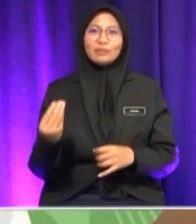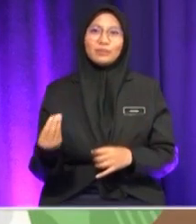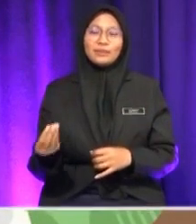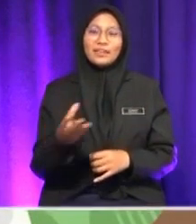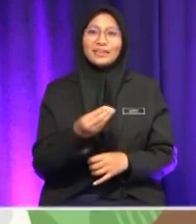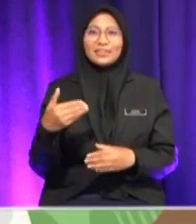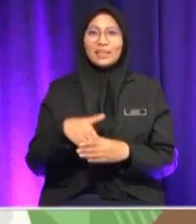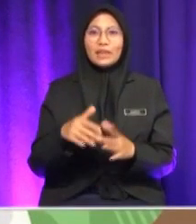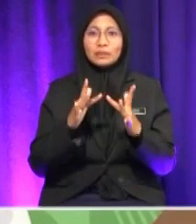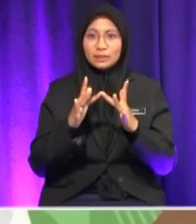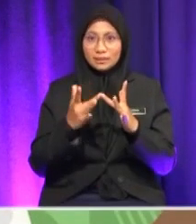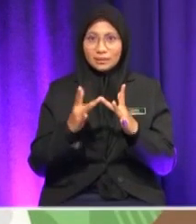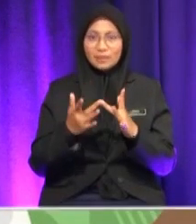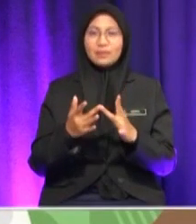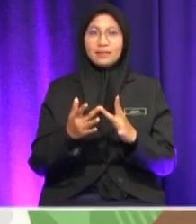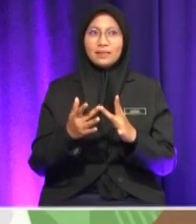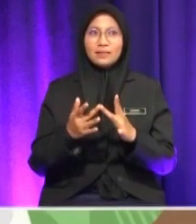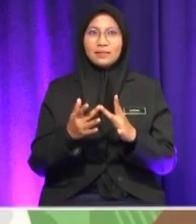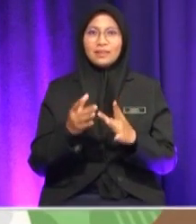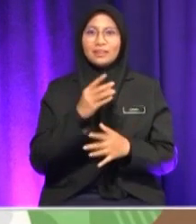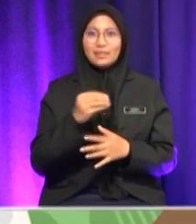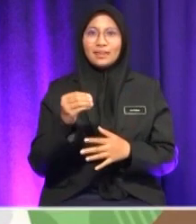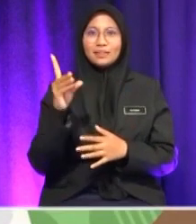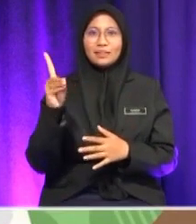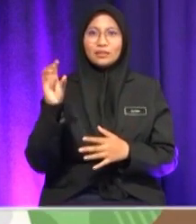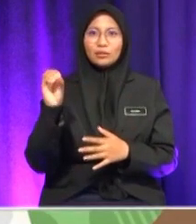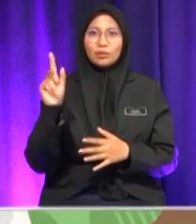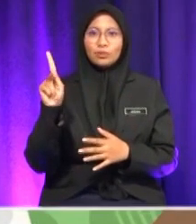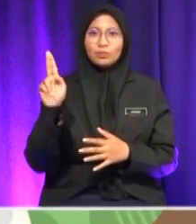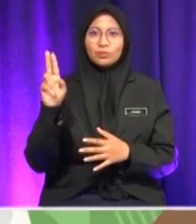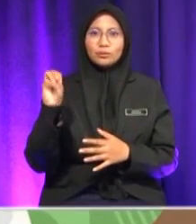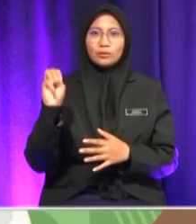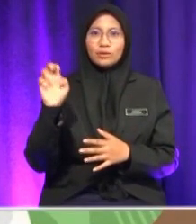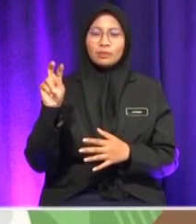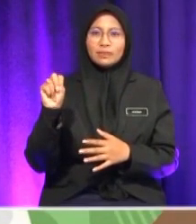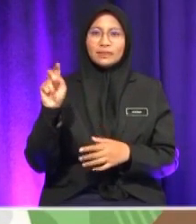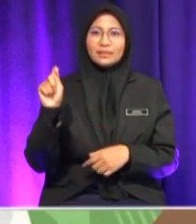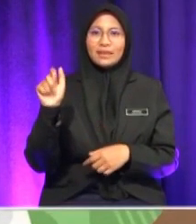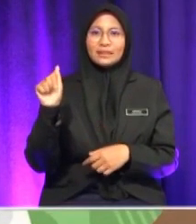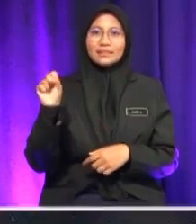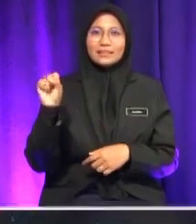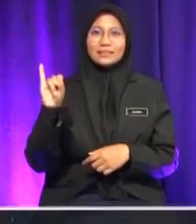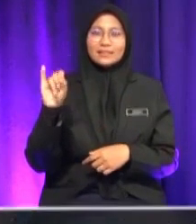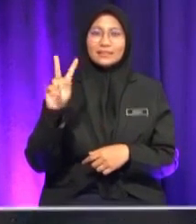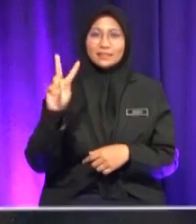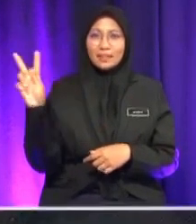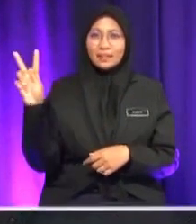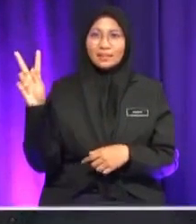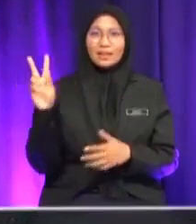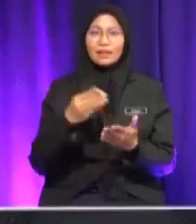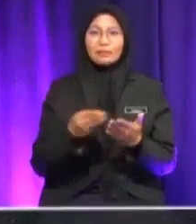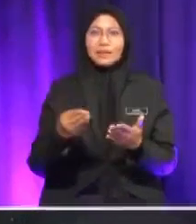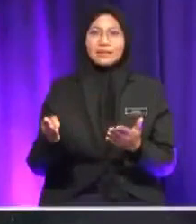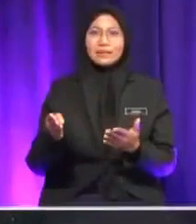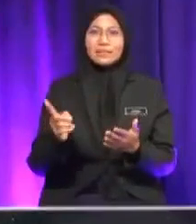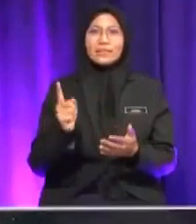talian. Diikuti dengan mendokumentasikan perbelanjaan seperti mana yang Ju tadi buat. Kita perlu simpan semua bil-bil